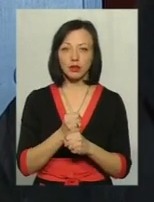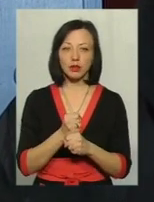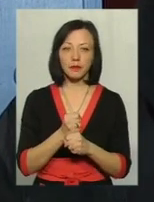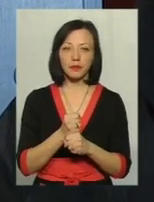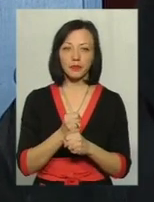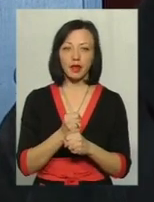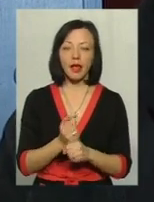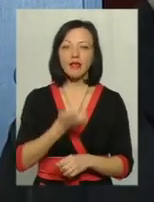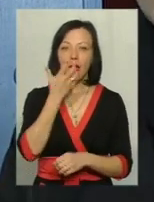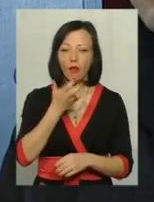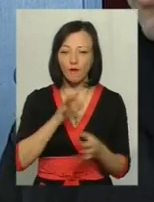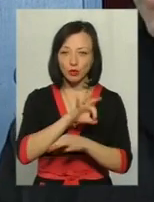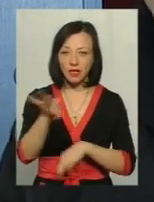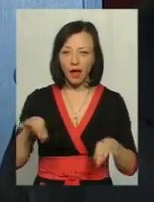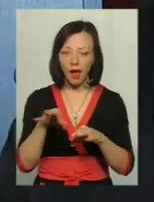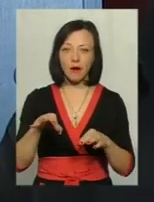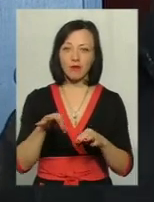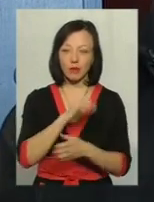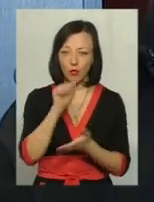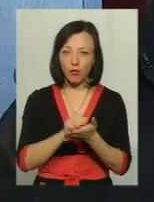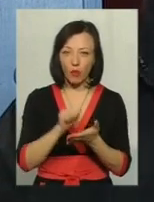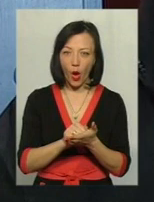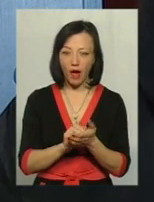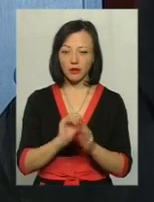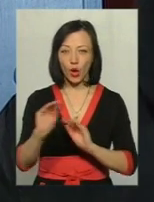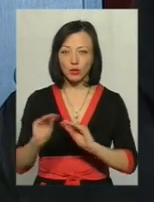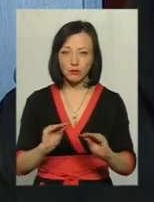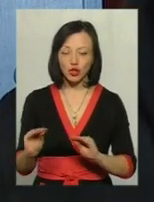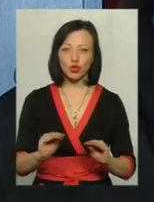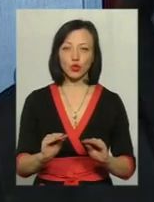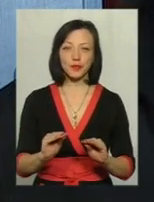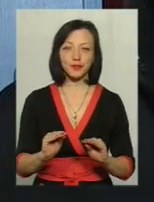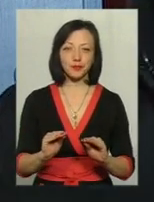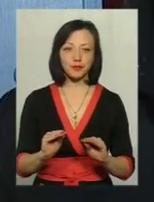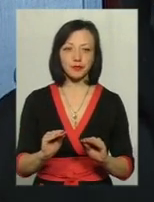увазі теплову схему, проєкт по її розміщенню,